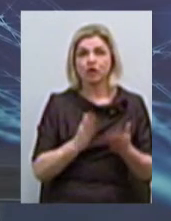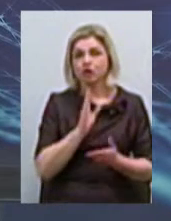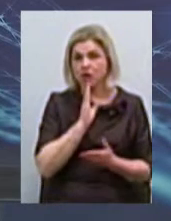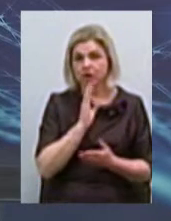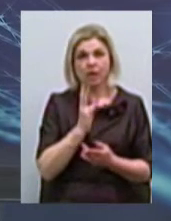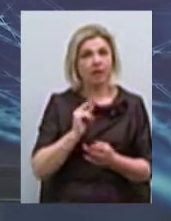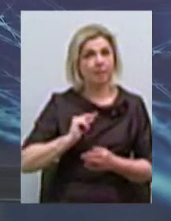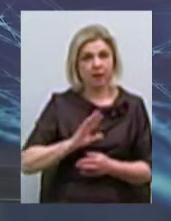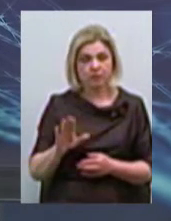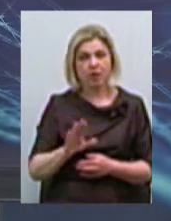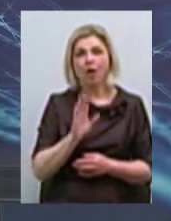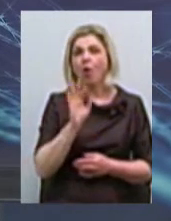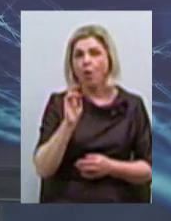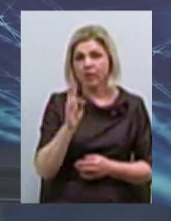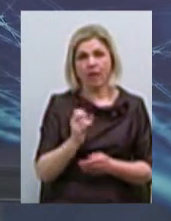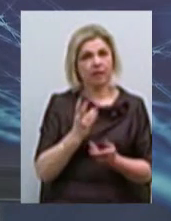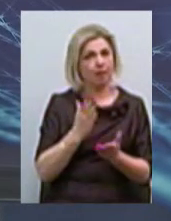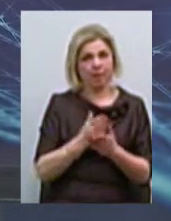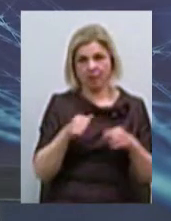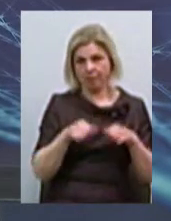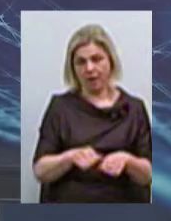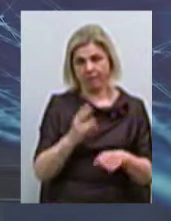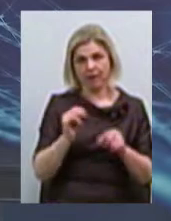має права на отримання податкової знижки.